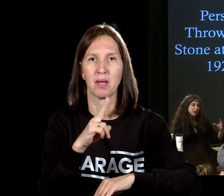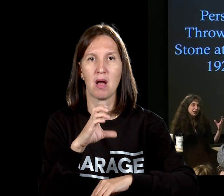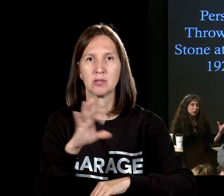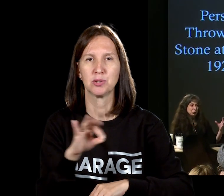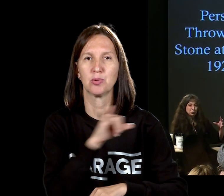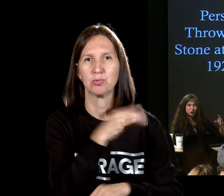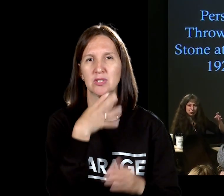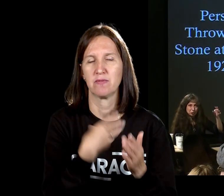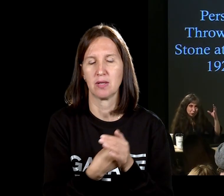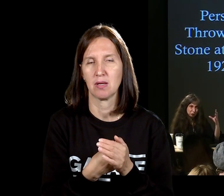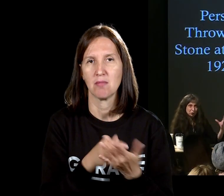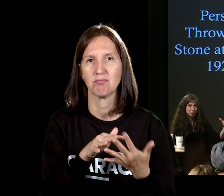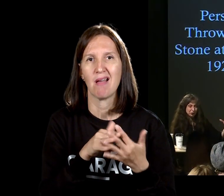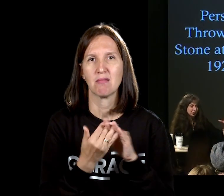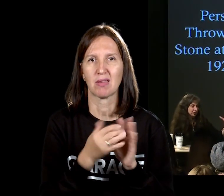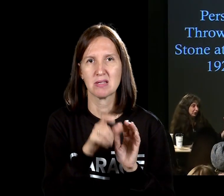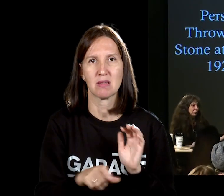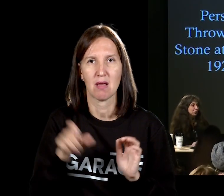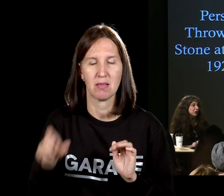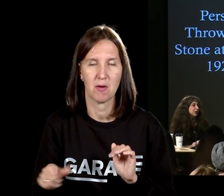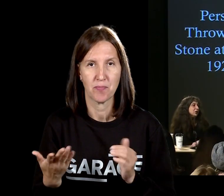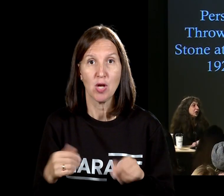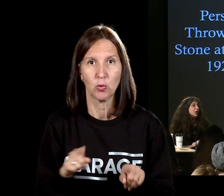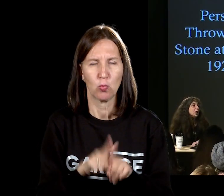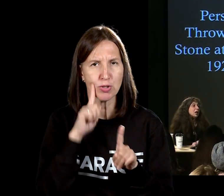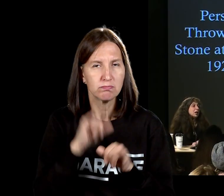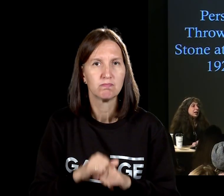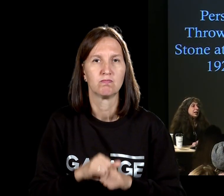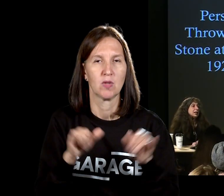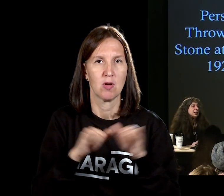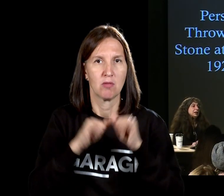гипертрофированные. Вот эта нога тоже будет, которая будет просто превращаться в одного персонажа.